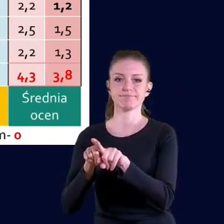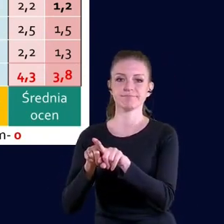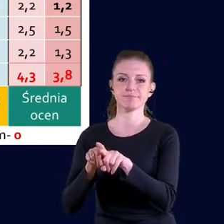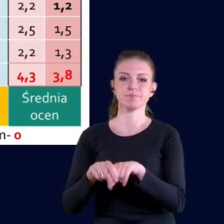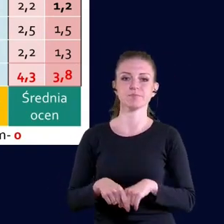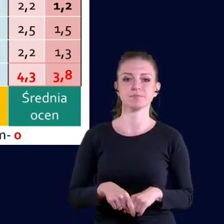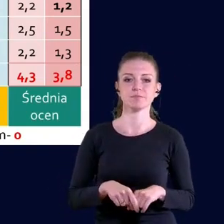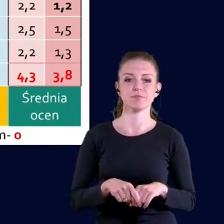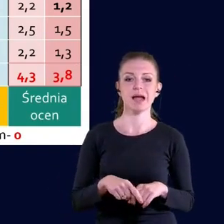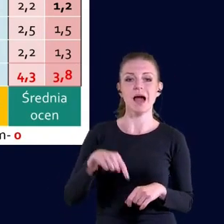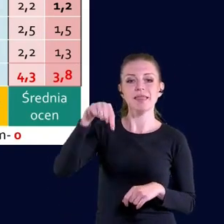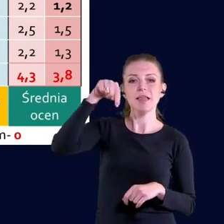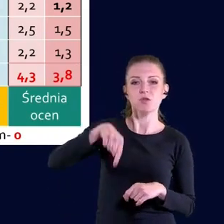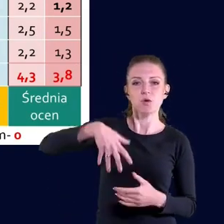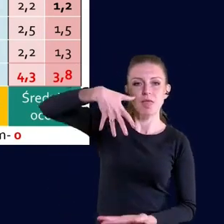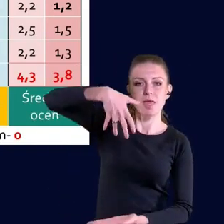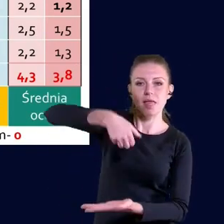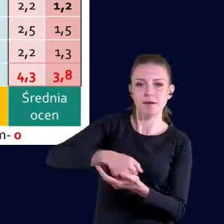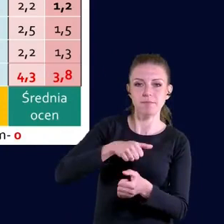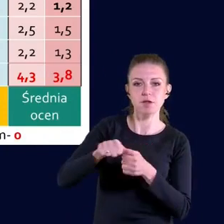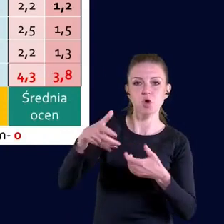mają państwo ocenę